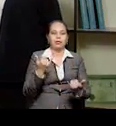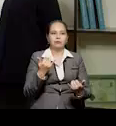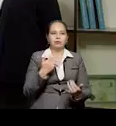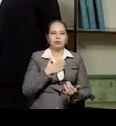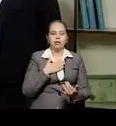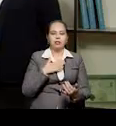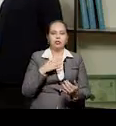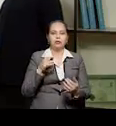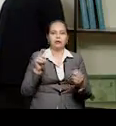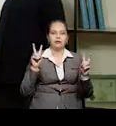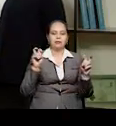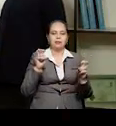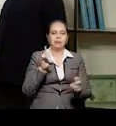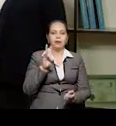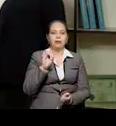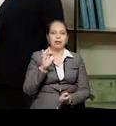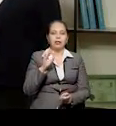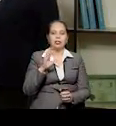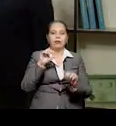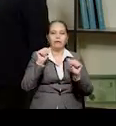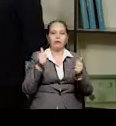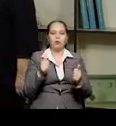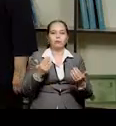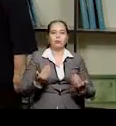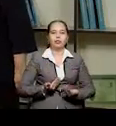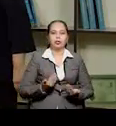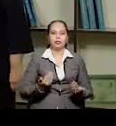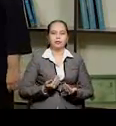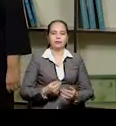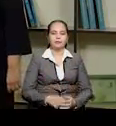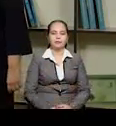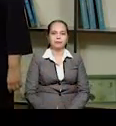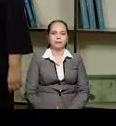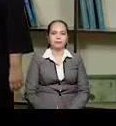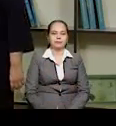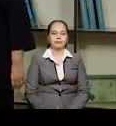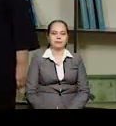наша тема – неклеточные формы жизни.